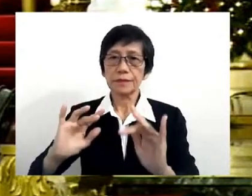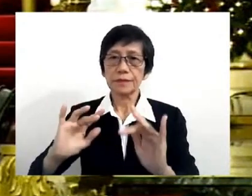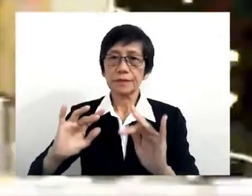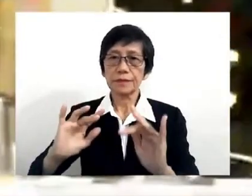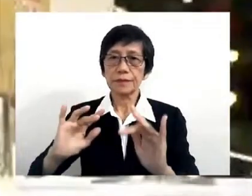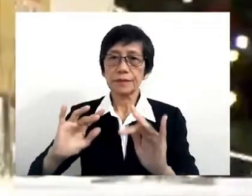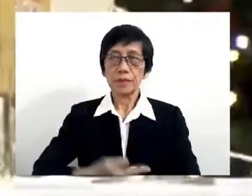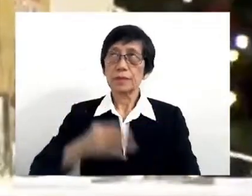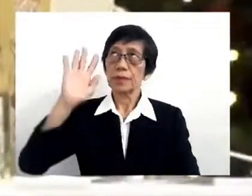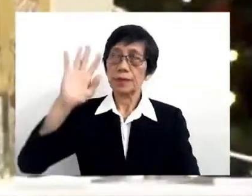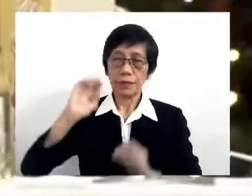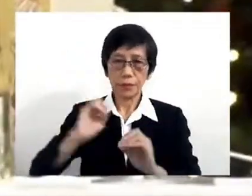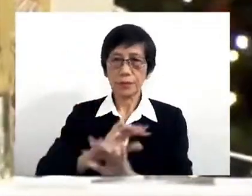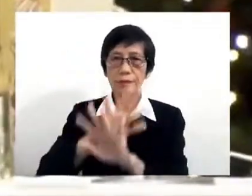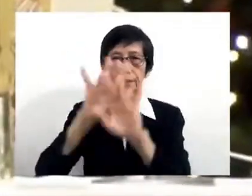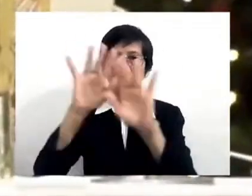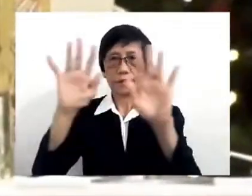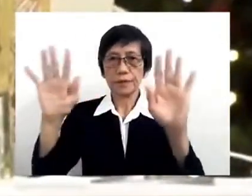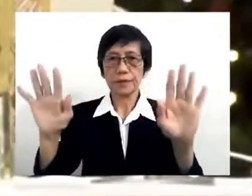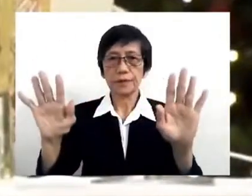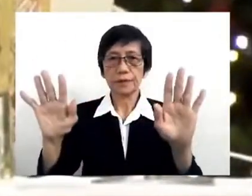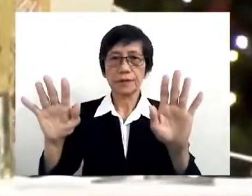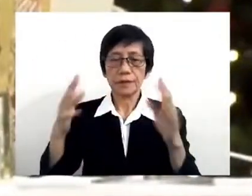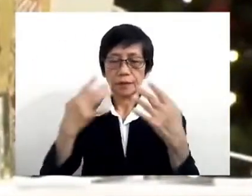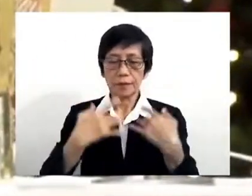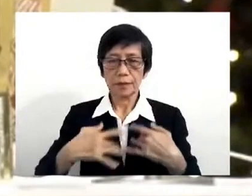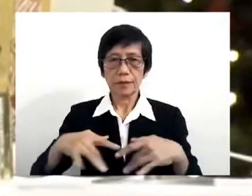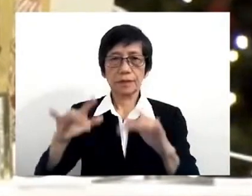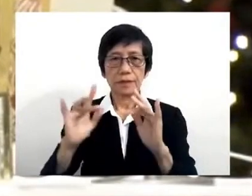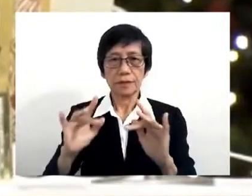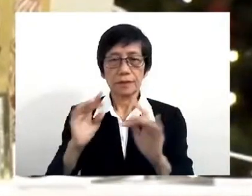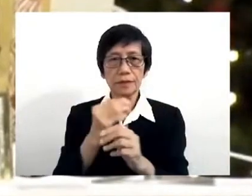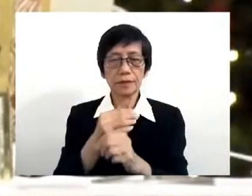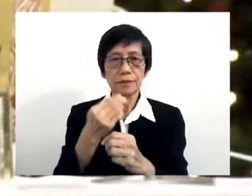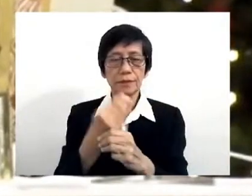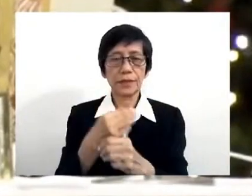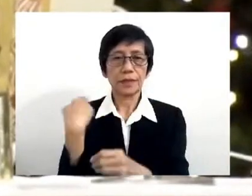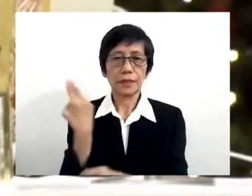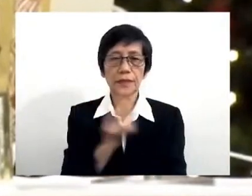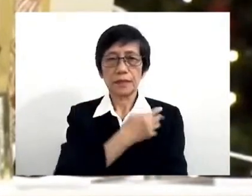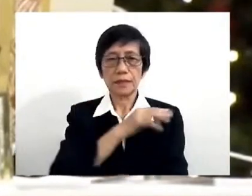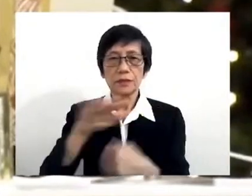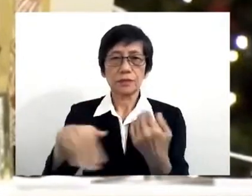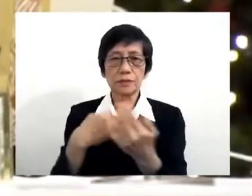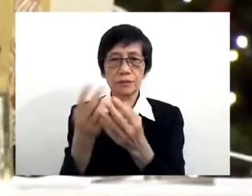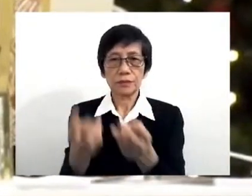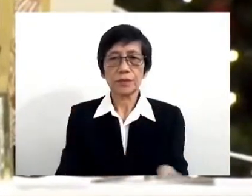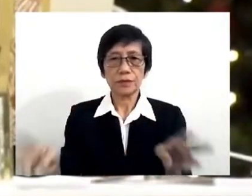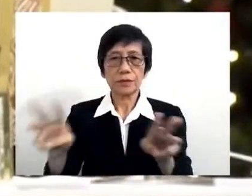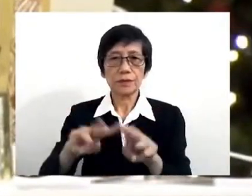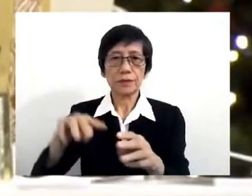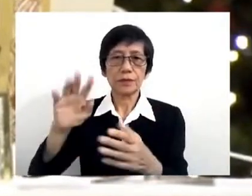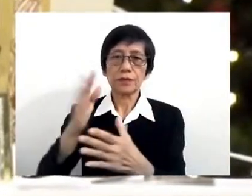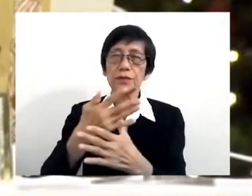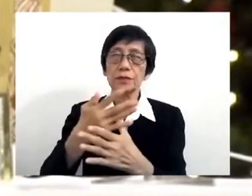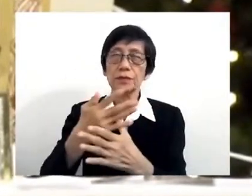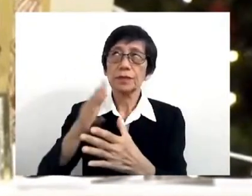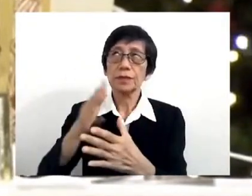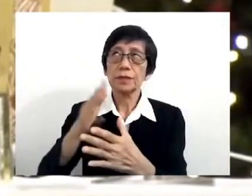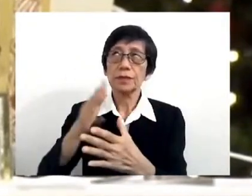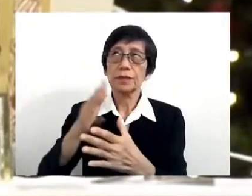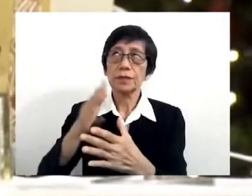kaliwanagan. Kaawaan mo rin at pagindapatin kaming lahat na makasalo rin kami sa iyong buhay na walang